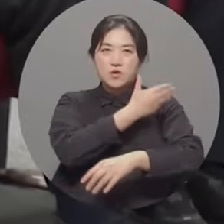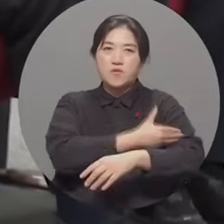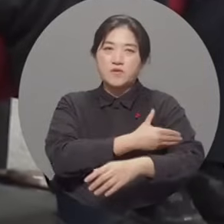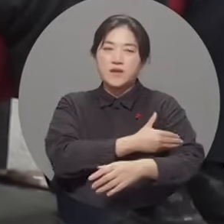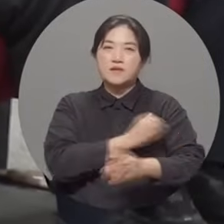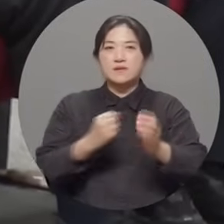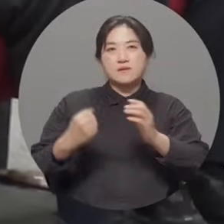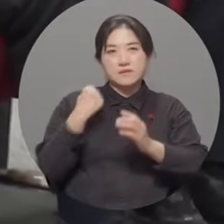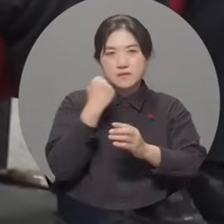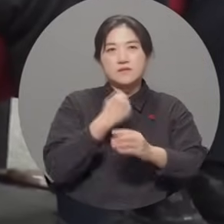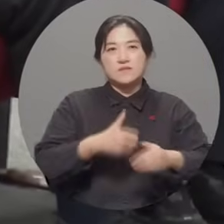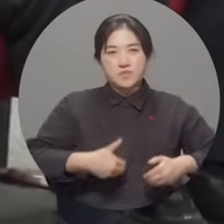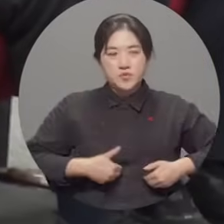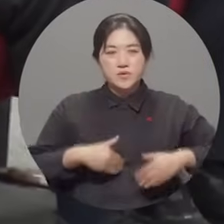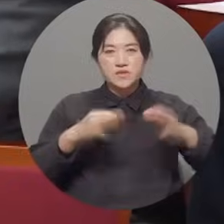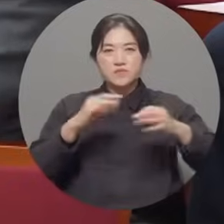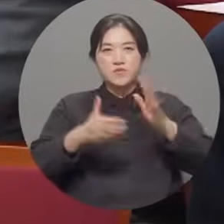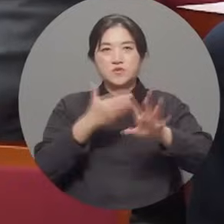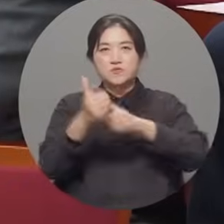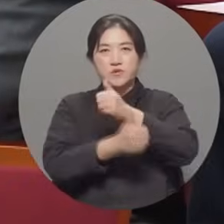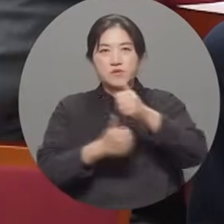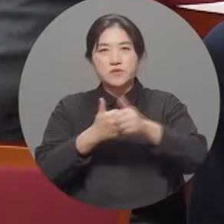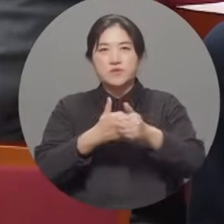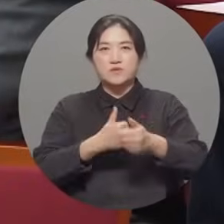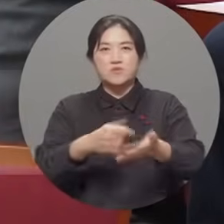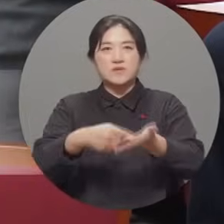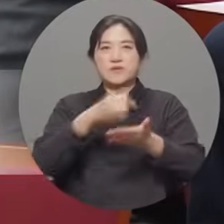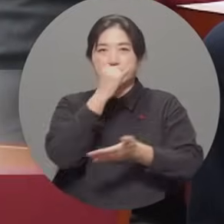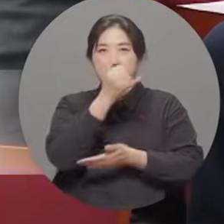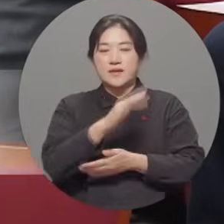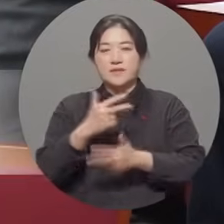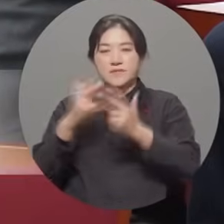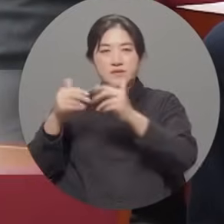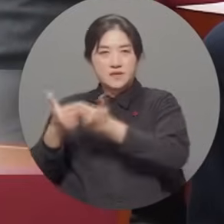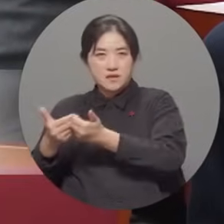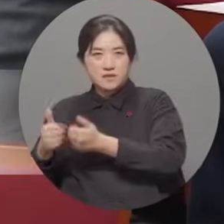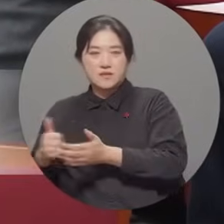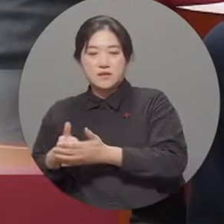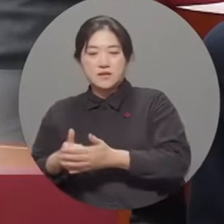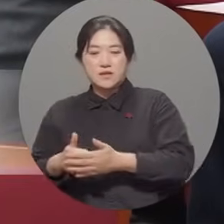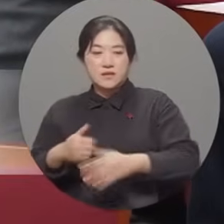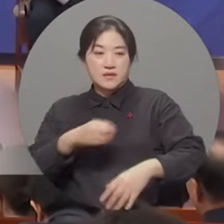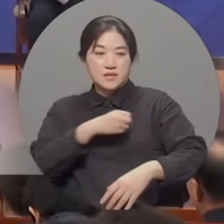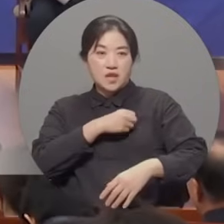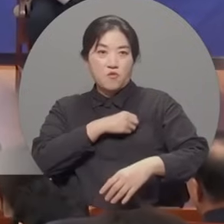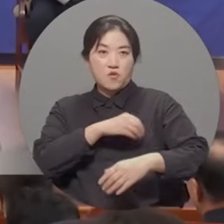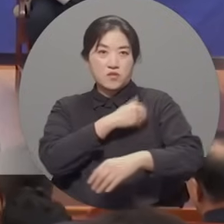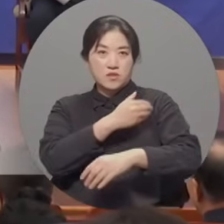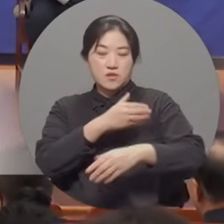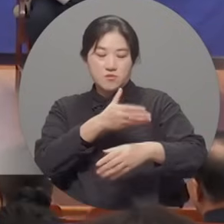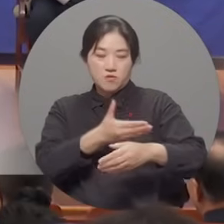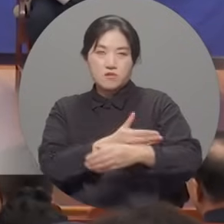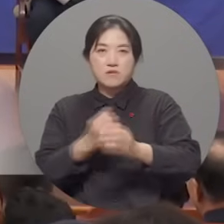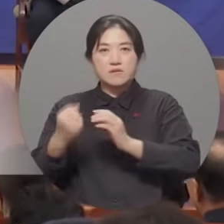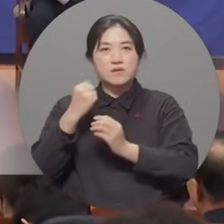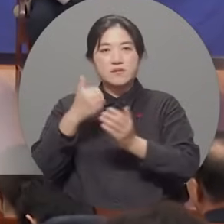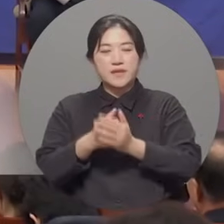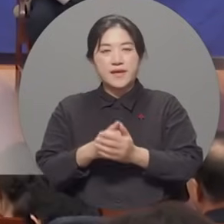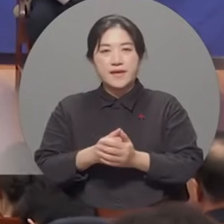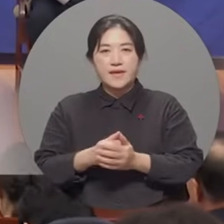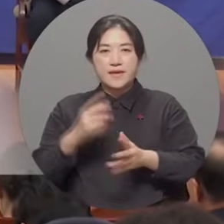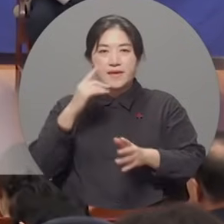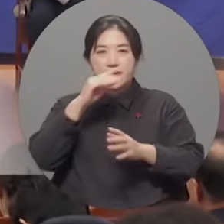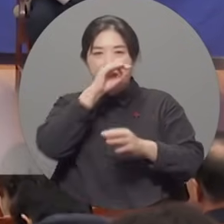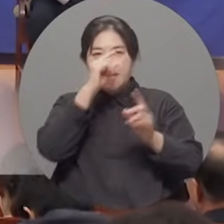제안한 내용이라고 거들었습니다. 하지만 비이재명계에선 당원권 강화가 이른바 개딸이라고 불리는